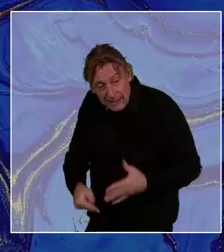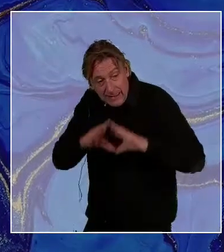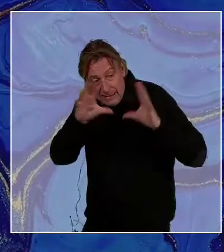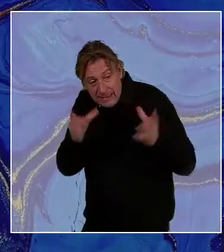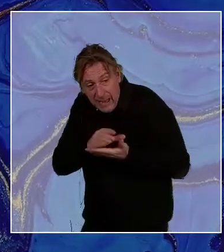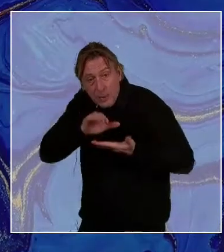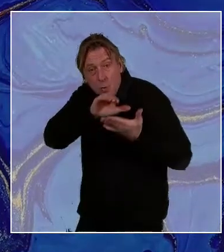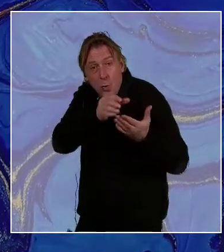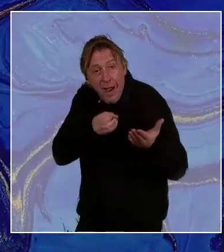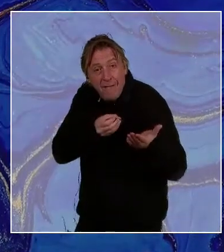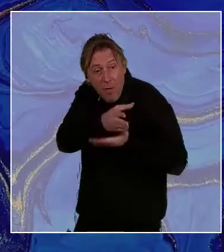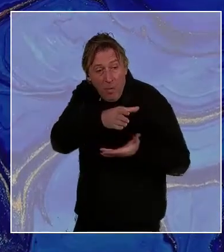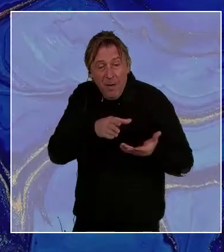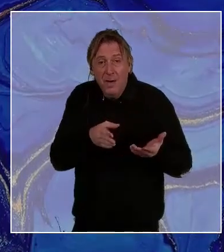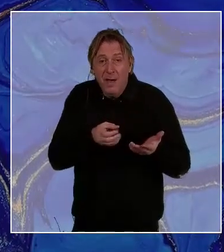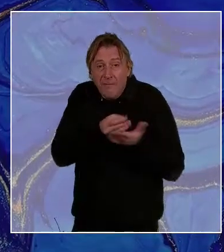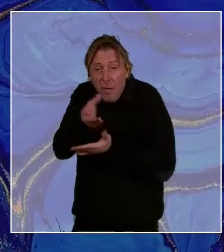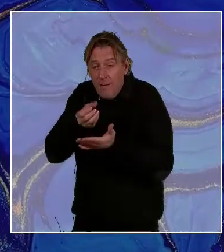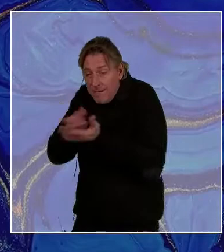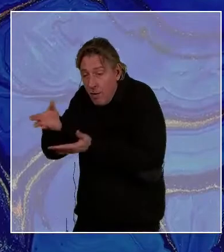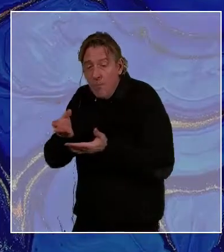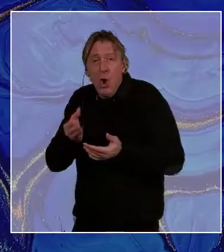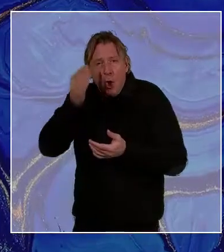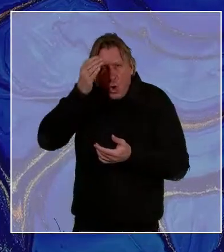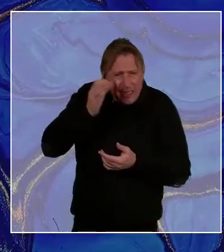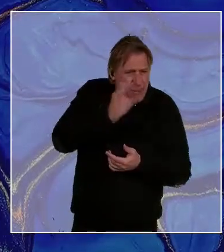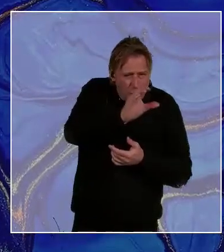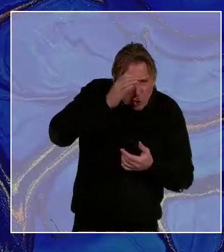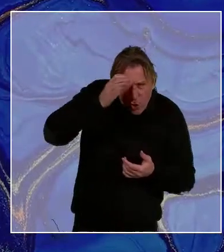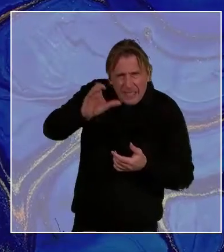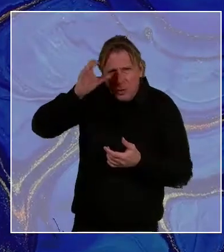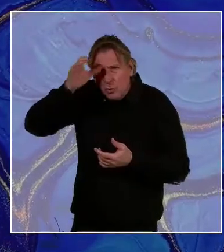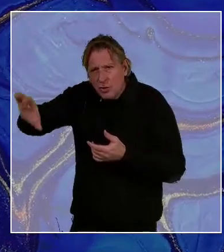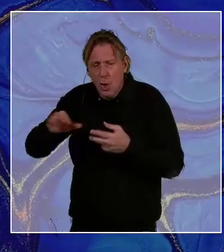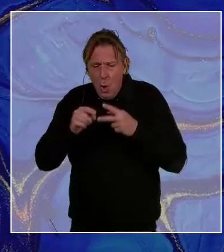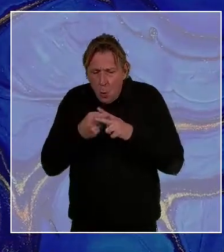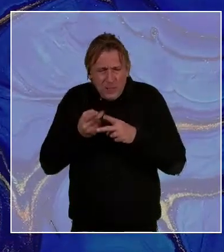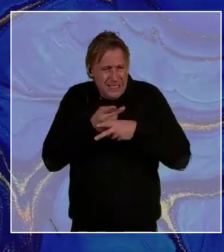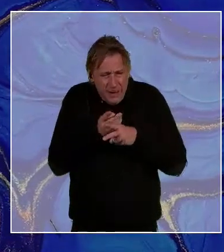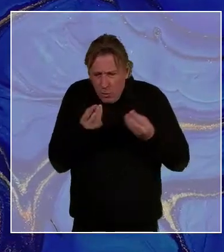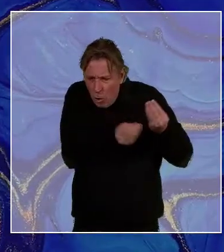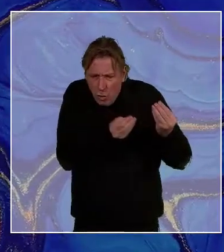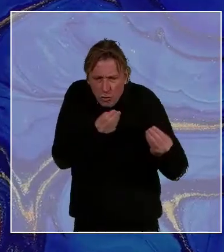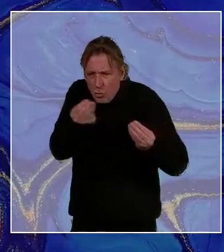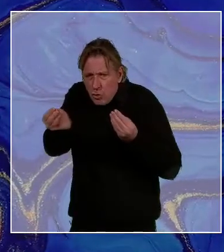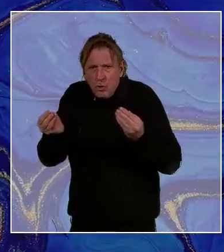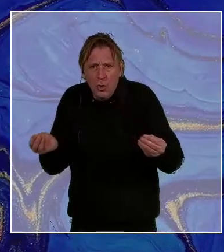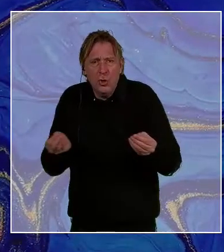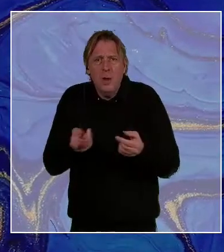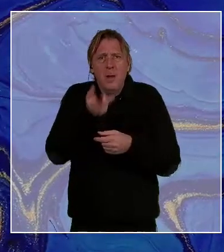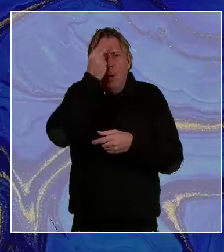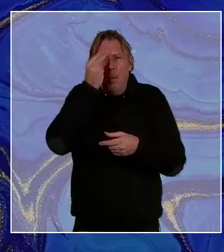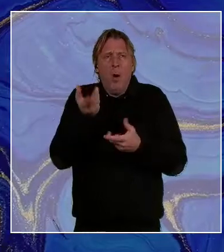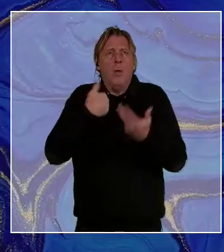Et avec cet ensemble d'outils, de connaissances, et en leur donnant donc ces moyens d'agir, eh